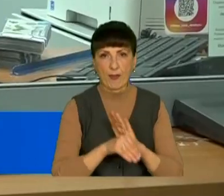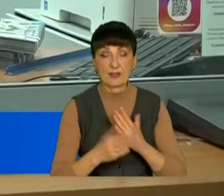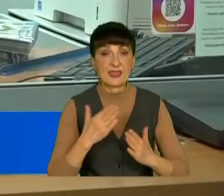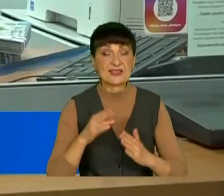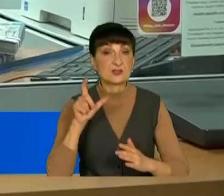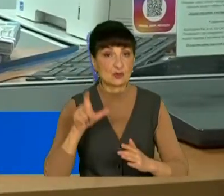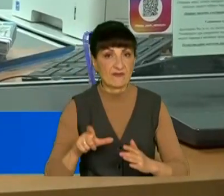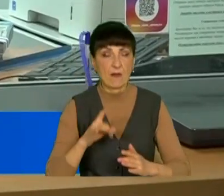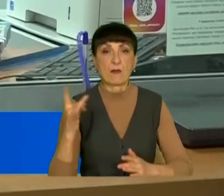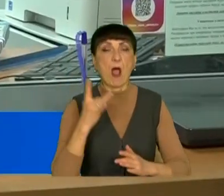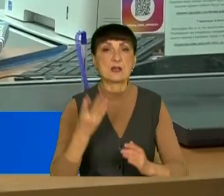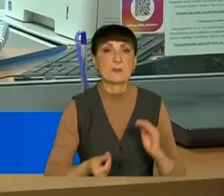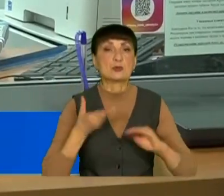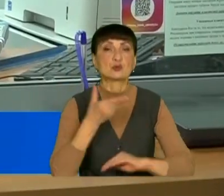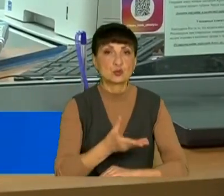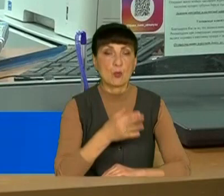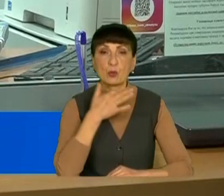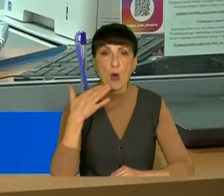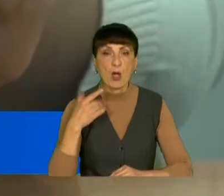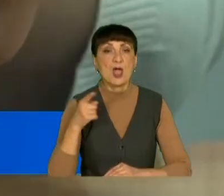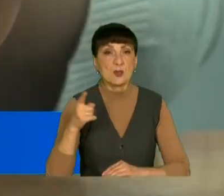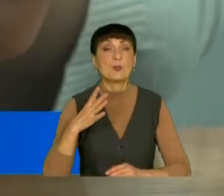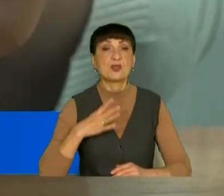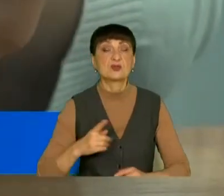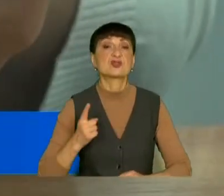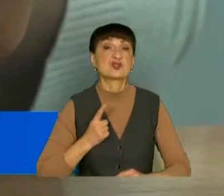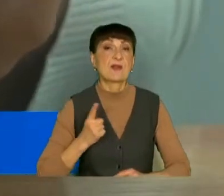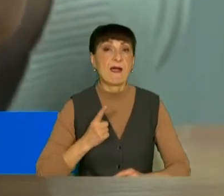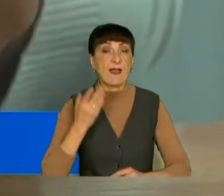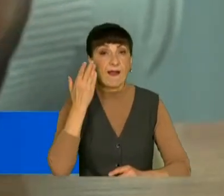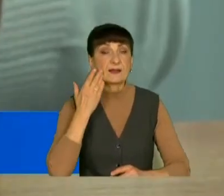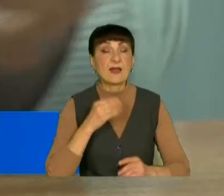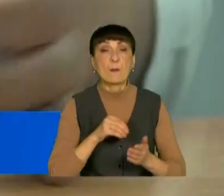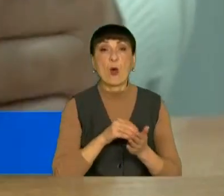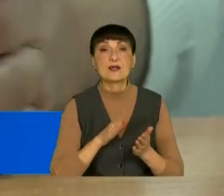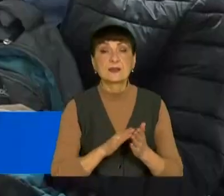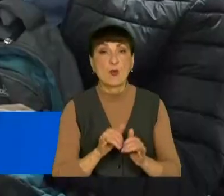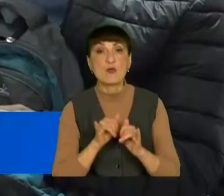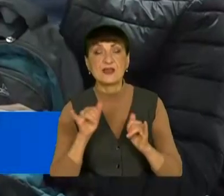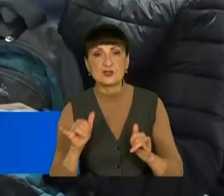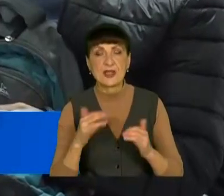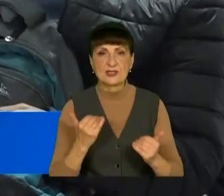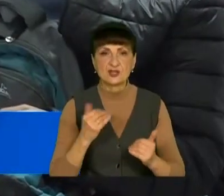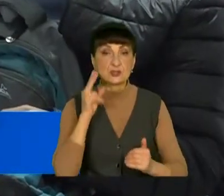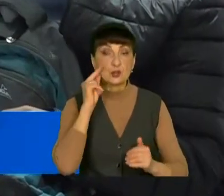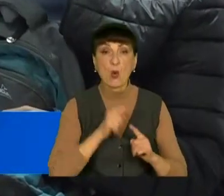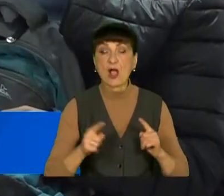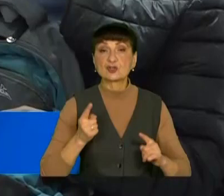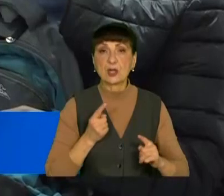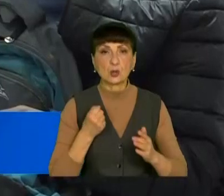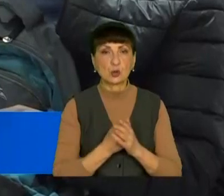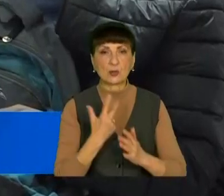же вкладчик разом вносит большую сумму денег, то ему придется ждать, пока оценочный показатель не вырастет. Сейчас срок ожидания доходит